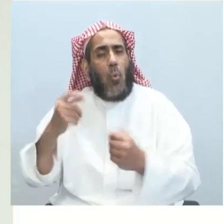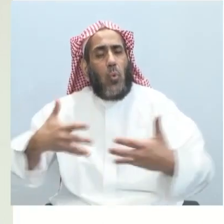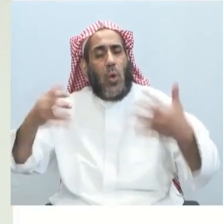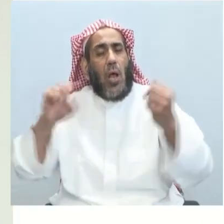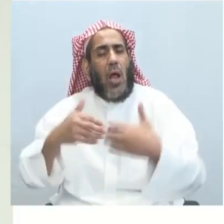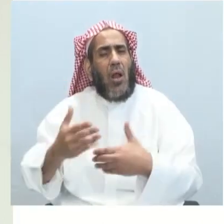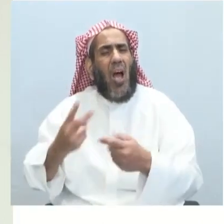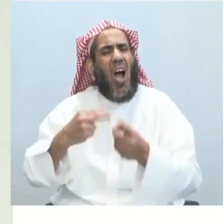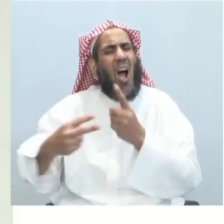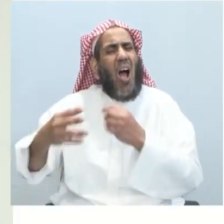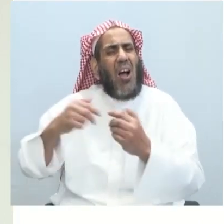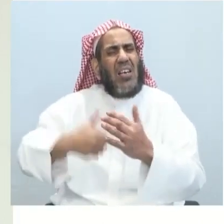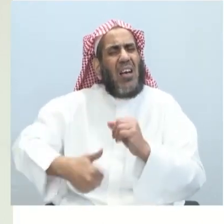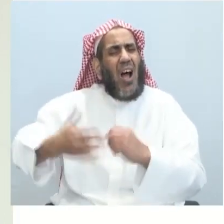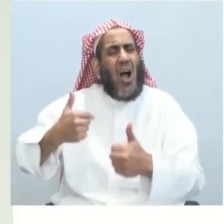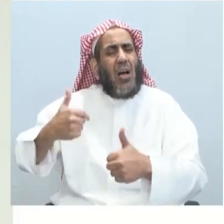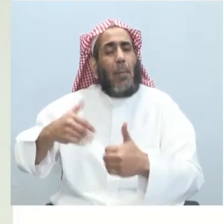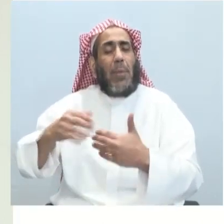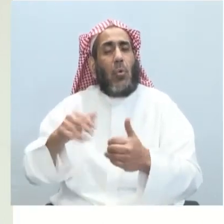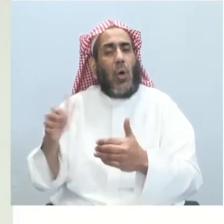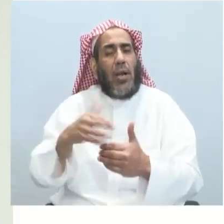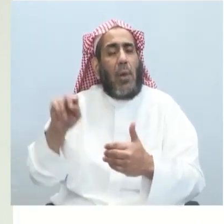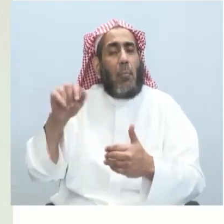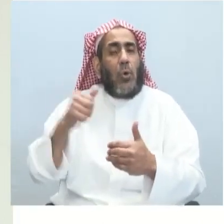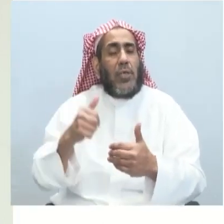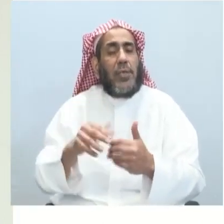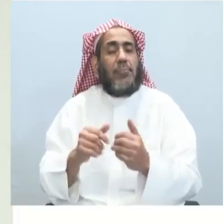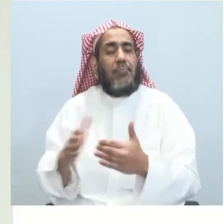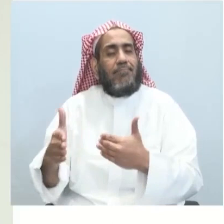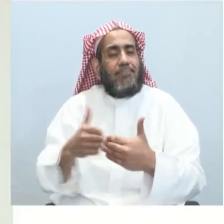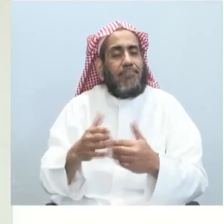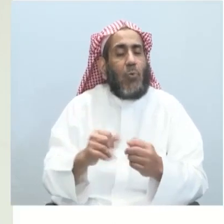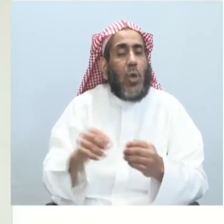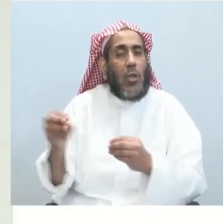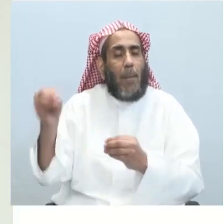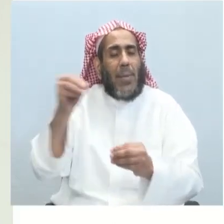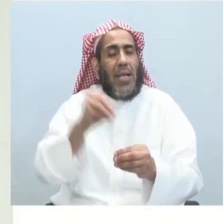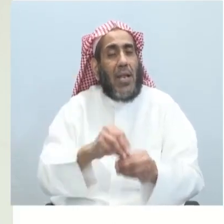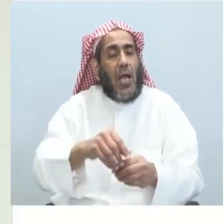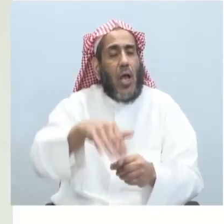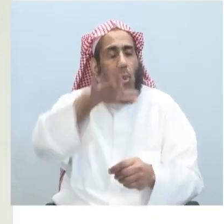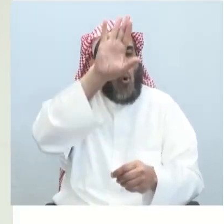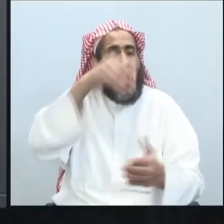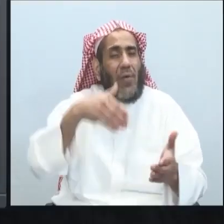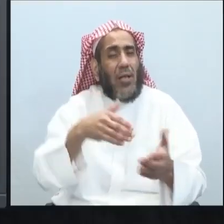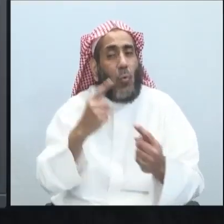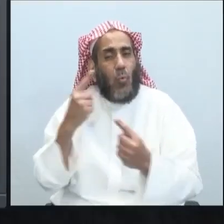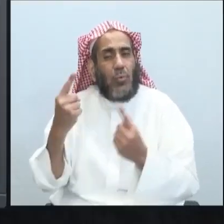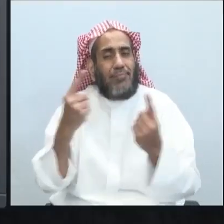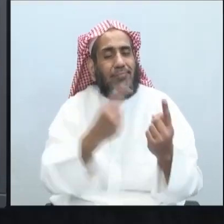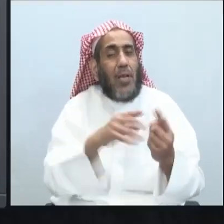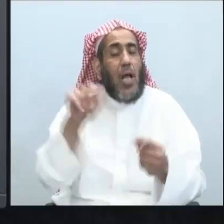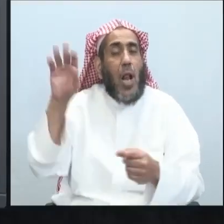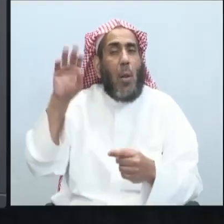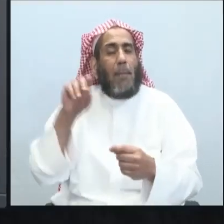كان اقدم من البحتري وهو الذي اراد ان يقرب البحتري واراد ان يعني ياتي به الى عند الخلفاء حتى يتعرف عليه البحتري